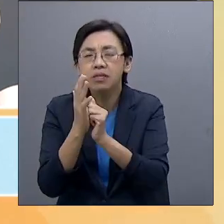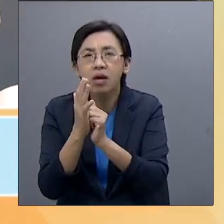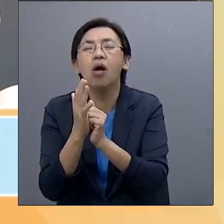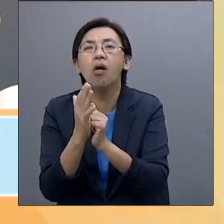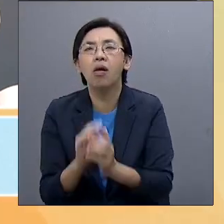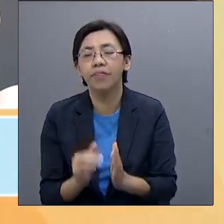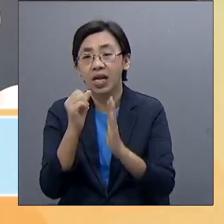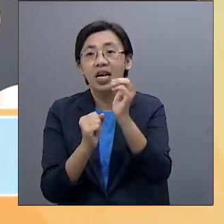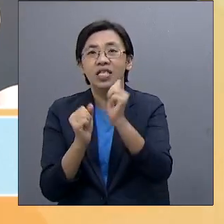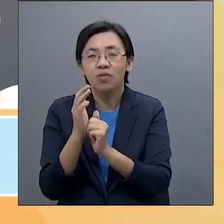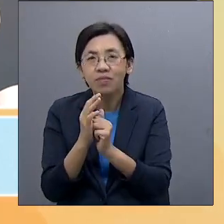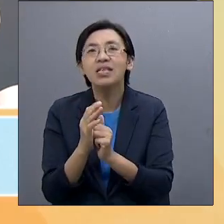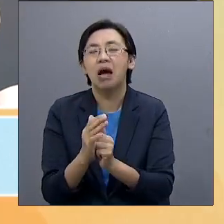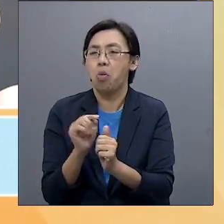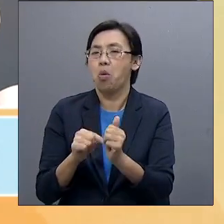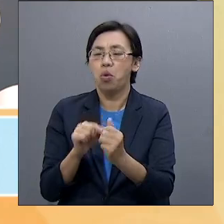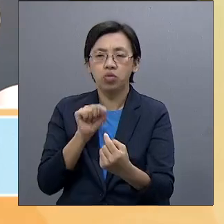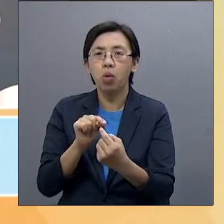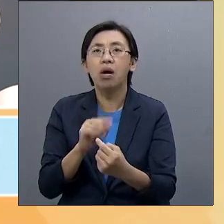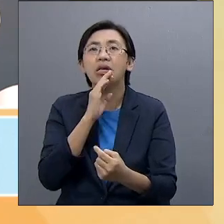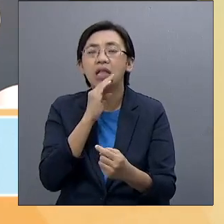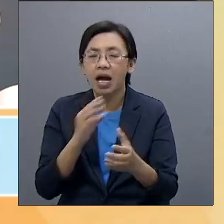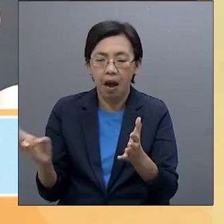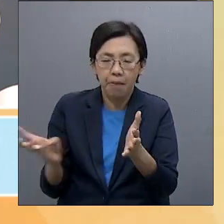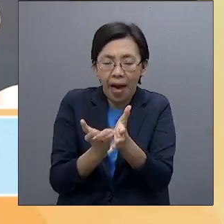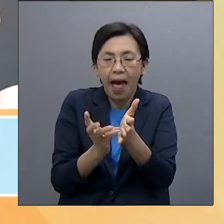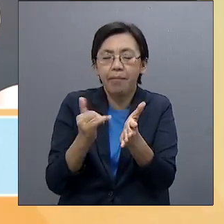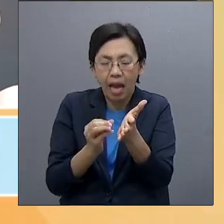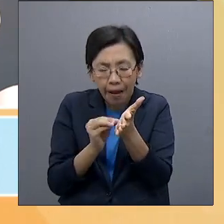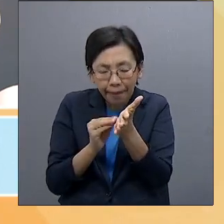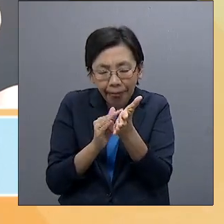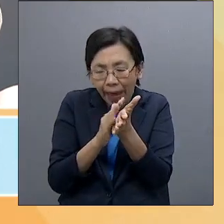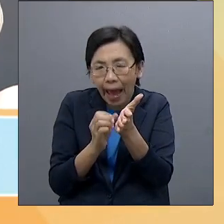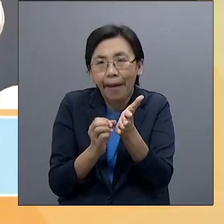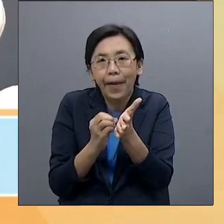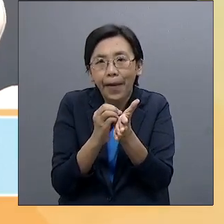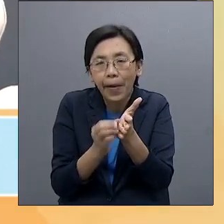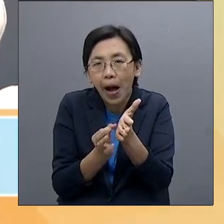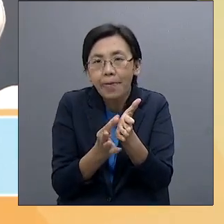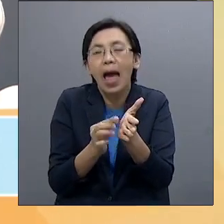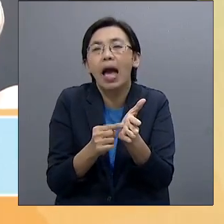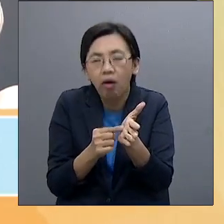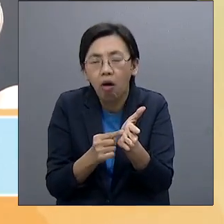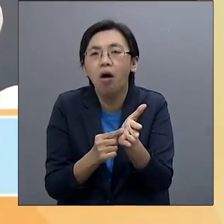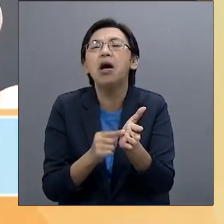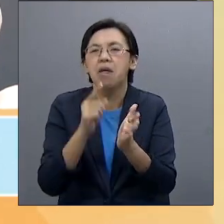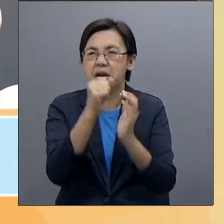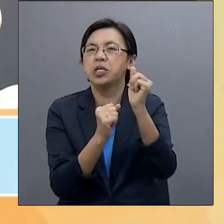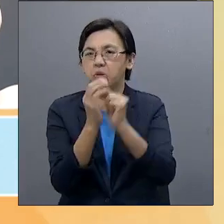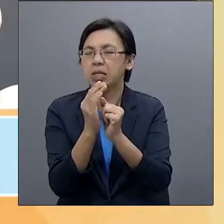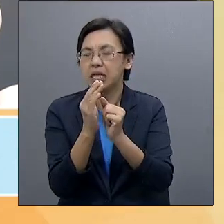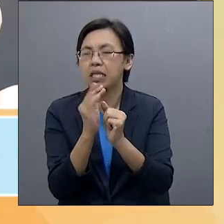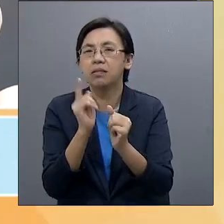ำหรับแฮนเดิลลิควิดไนโตรเจนโดยเฉพาะไม่งั้นเวลามันกระเด็นโดนมืออาจจะไหม้ได ้ครับ นี่แหละค่ะอ่ะมารู้ทันกันได้ระมัดระวังกันทั้งคนขายและค